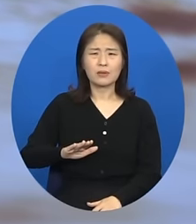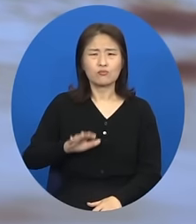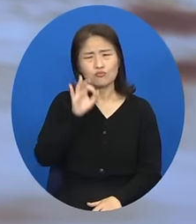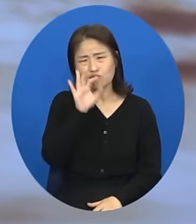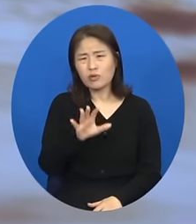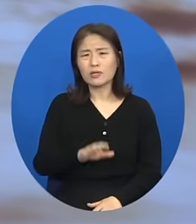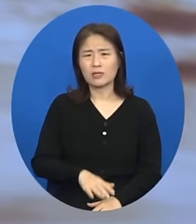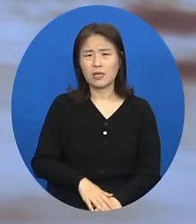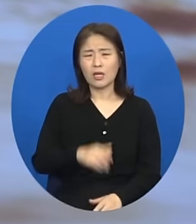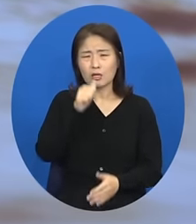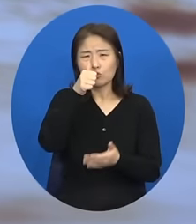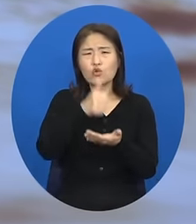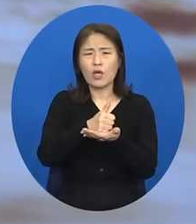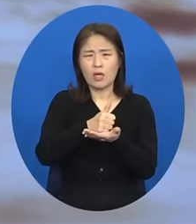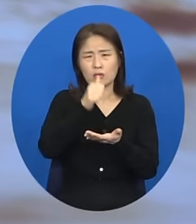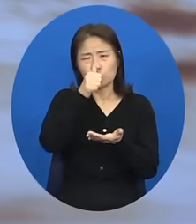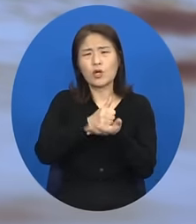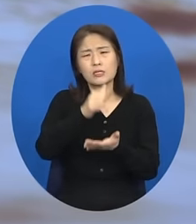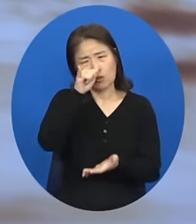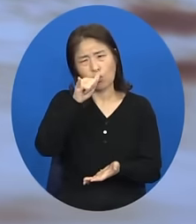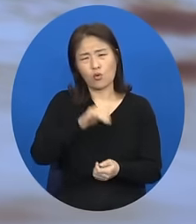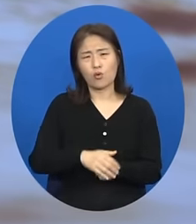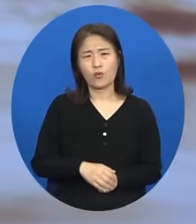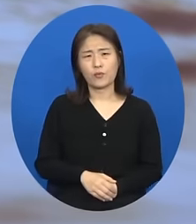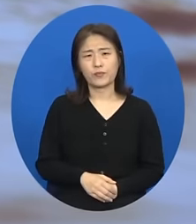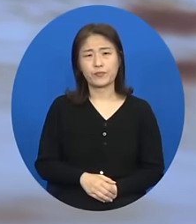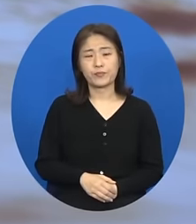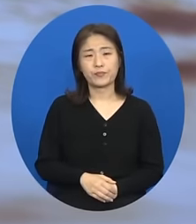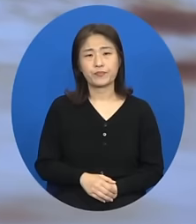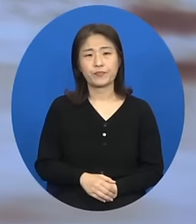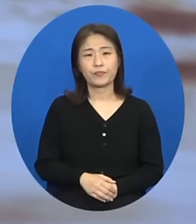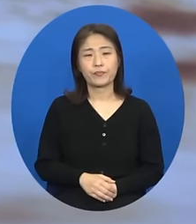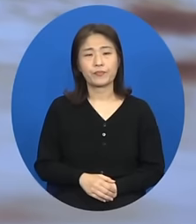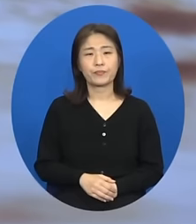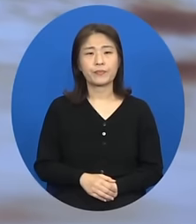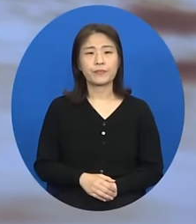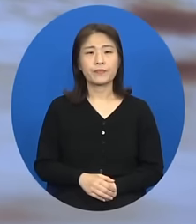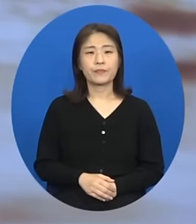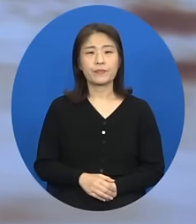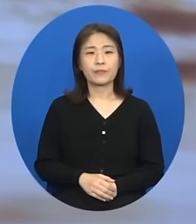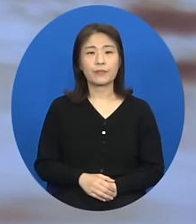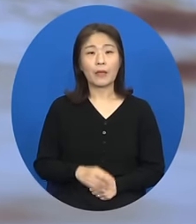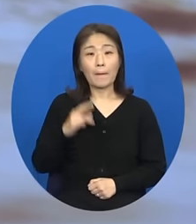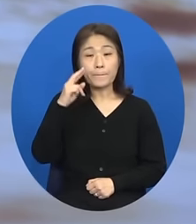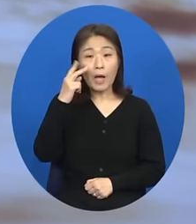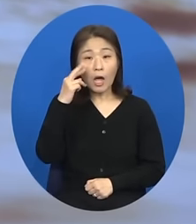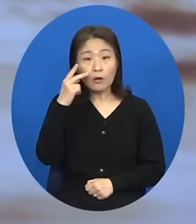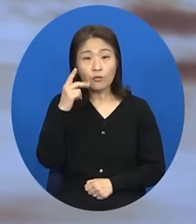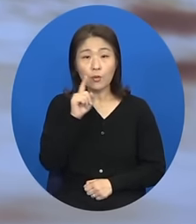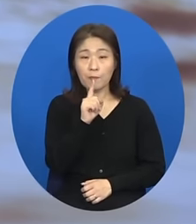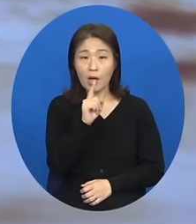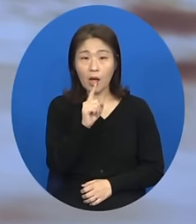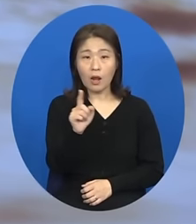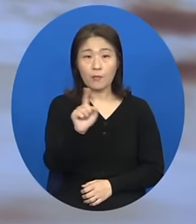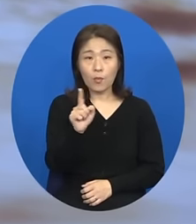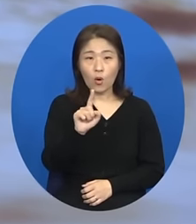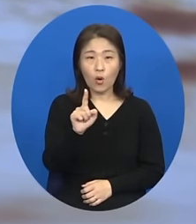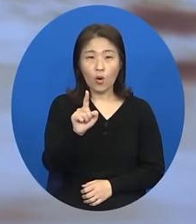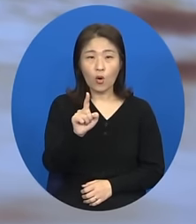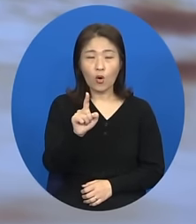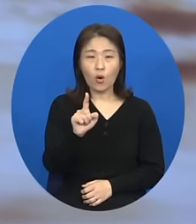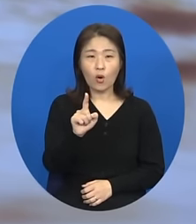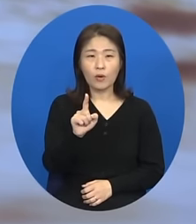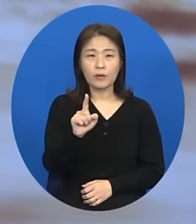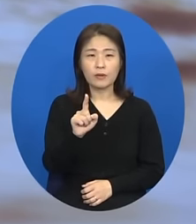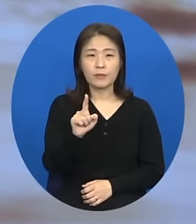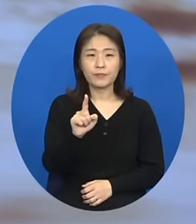여러분, 바울은 이렇게 유대인들에게 강력하게 말하고 있습니다. 더 나아가 바울은 앞절의 말씀에서 없다라는